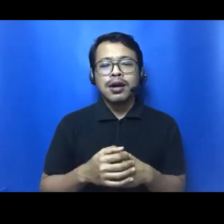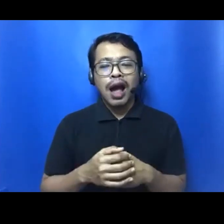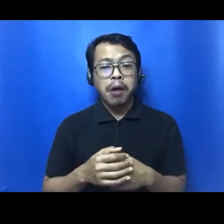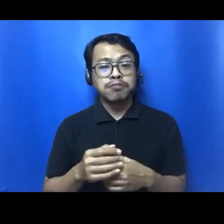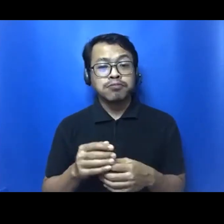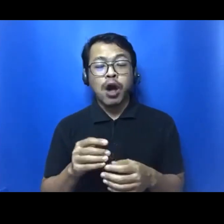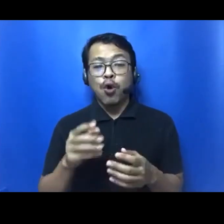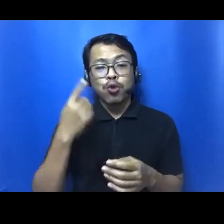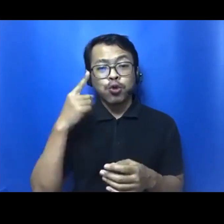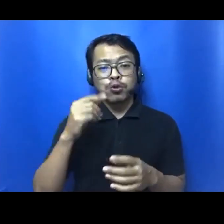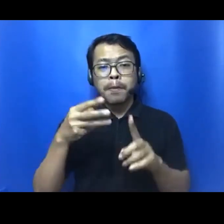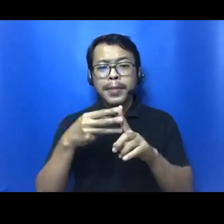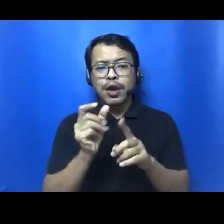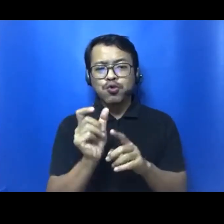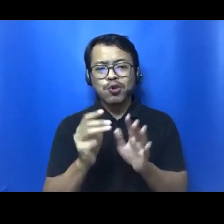untuk BUMN